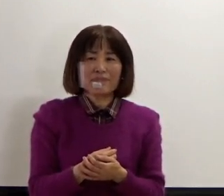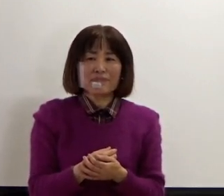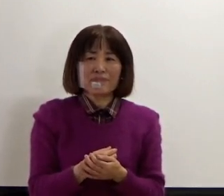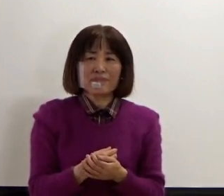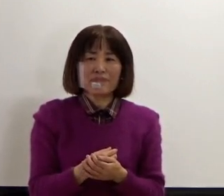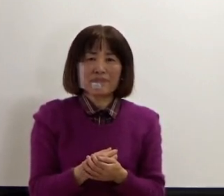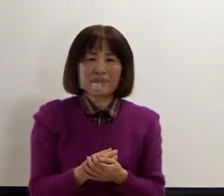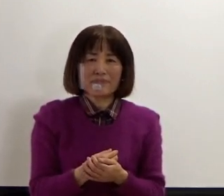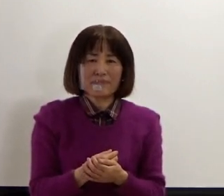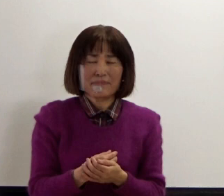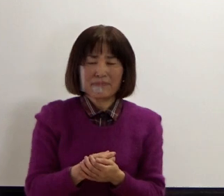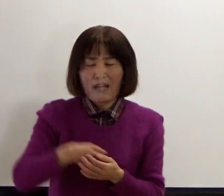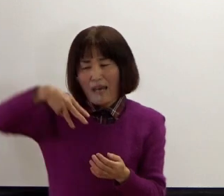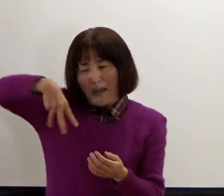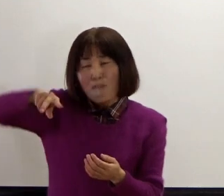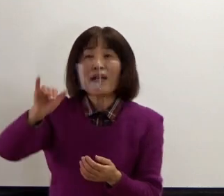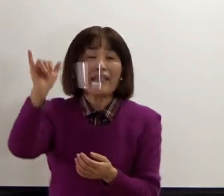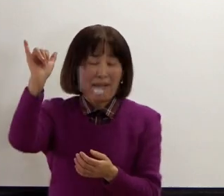だからマリアの